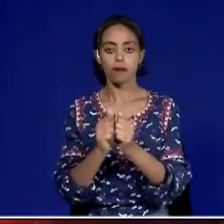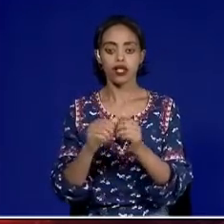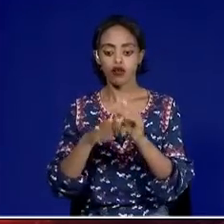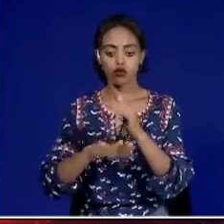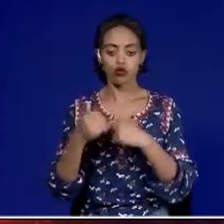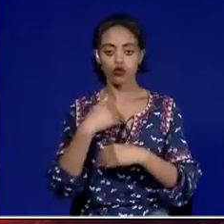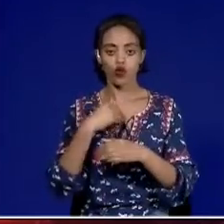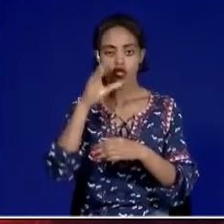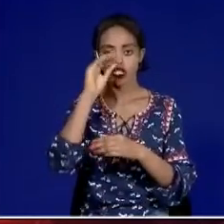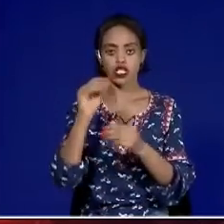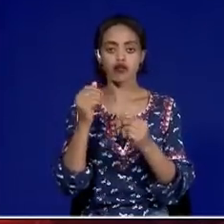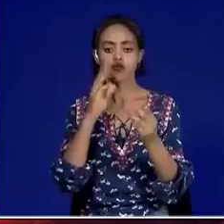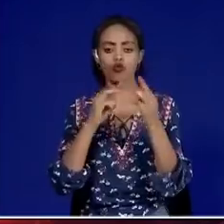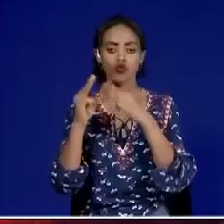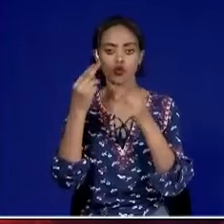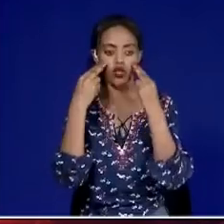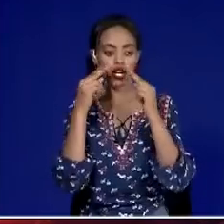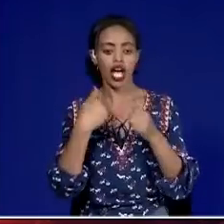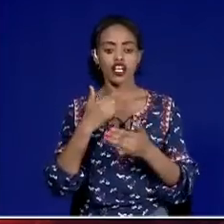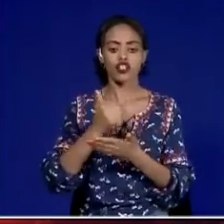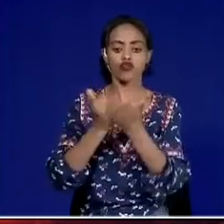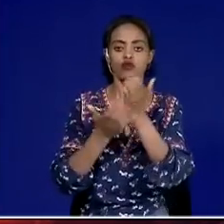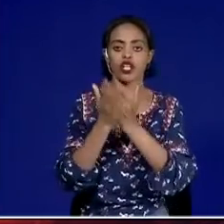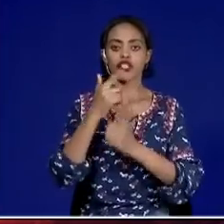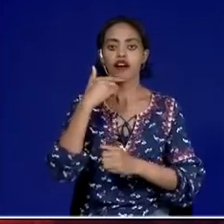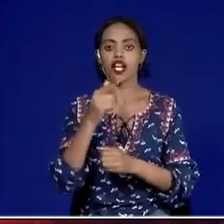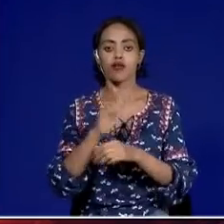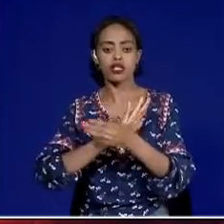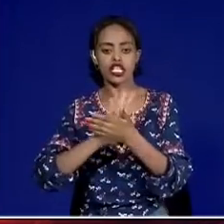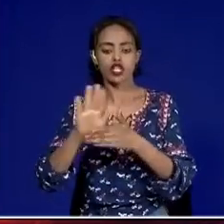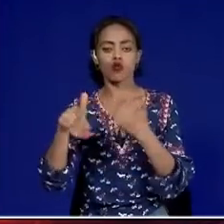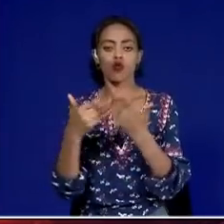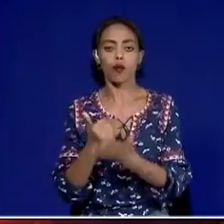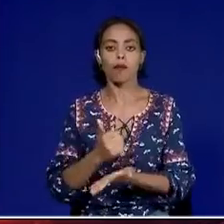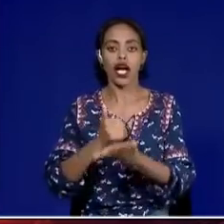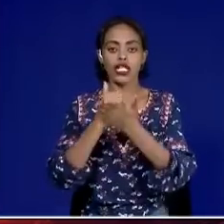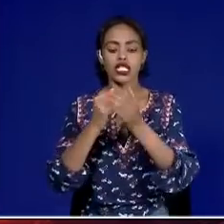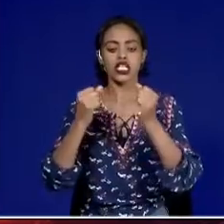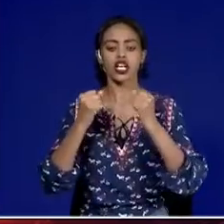ዘሎ ማሕበረሰብ ችጉር እናረአየ ኣነይሕሽ እናበልካ ብፅሬትን ብኩሉ ብሓገዝን